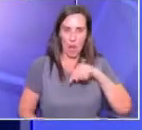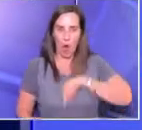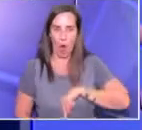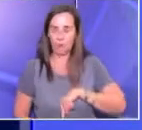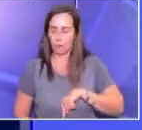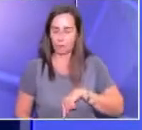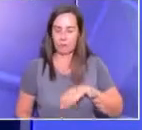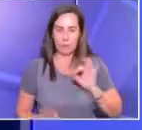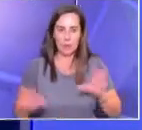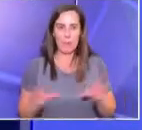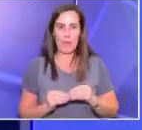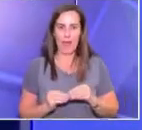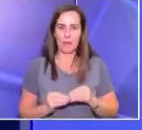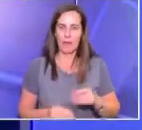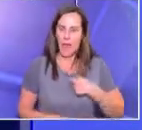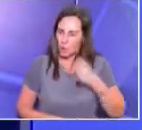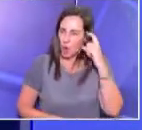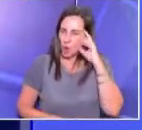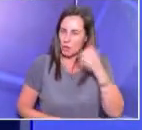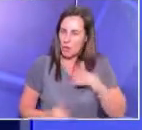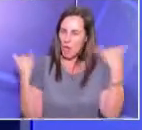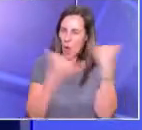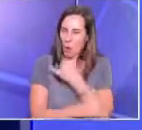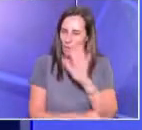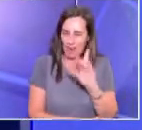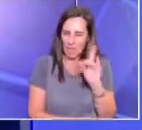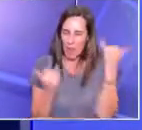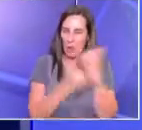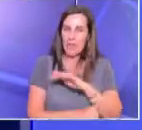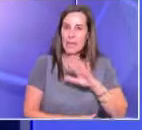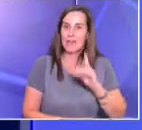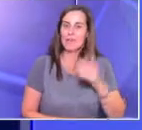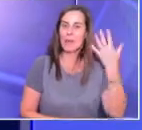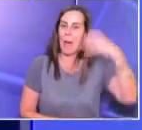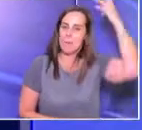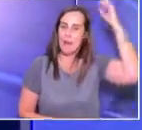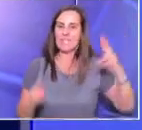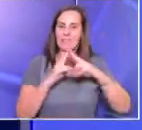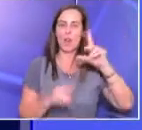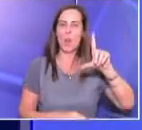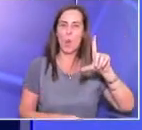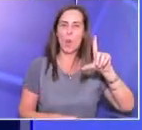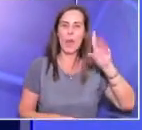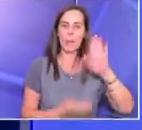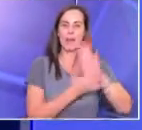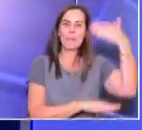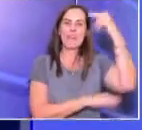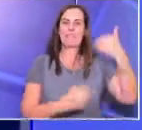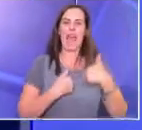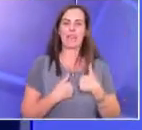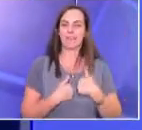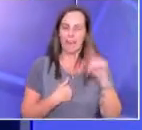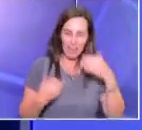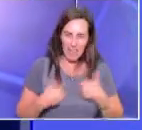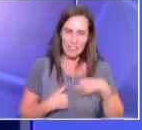הפכה לכמעט מוחלטת. אני חושב, אם אני לא טועה, אבל אני לא טועה, לואי ה-14 הזה שאמר, המדינה זה אני.